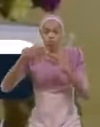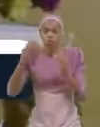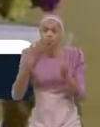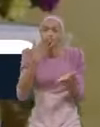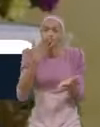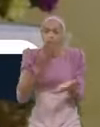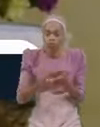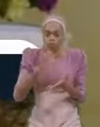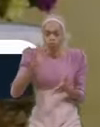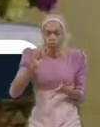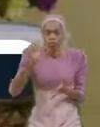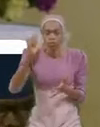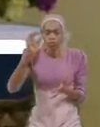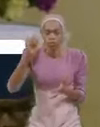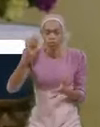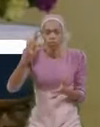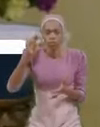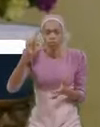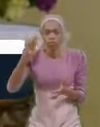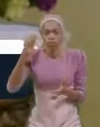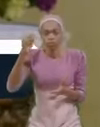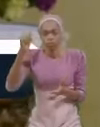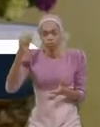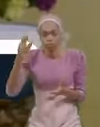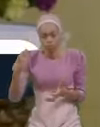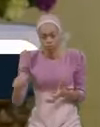Samaritain quelqu'un